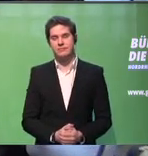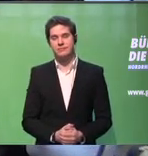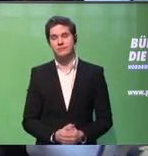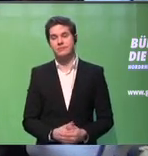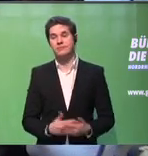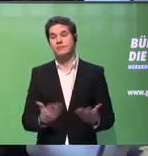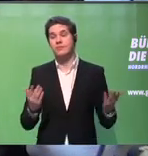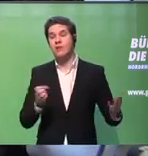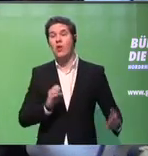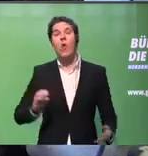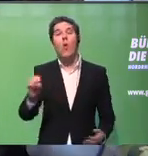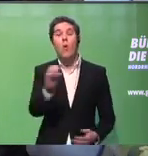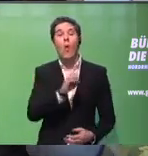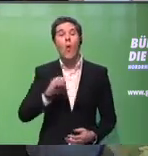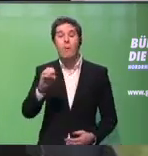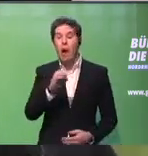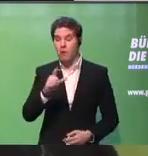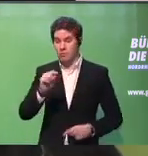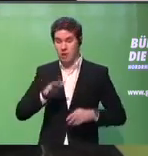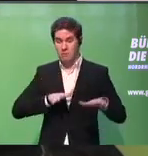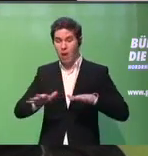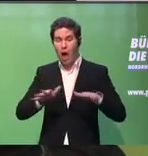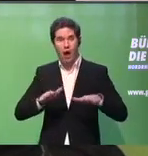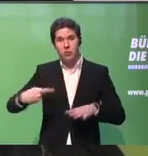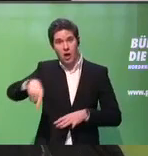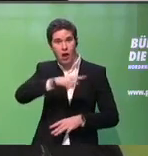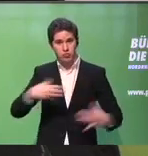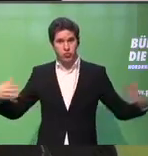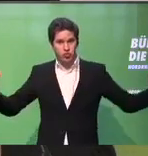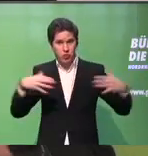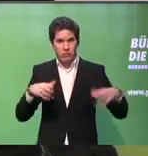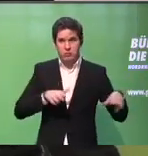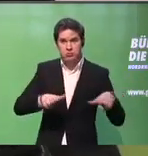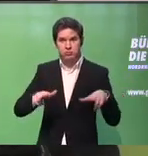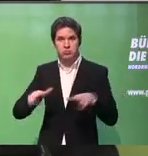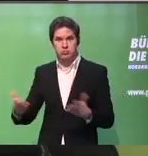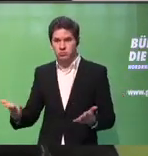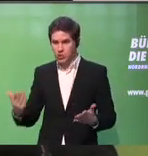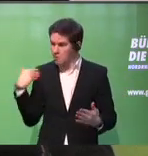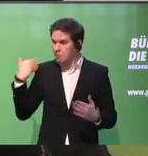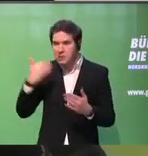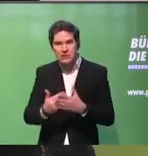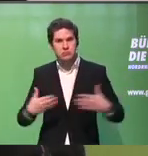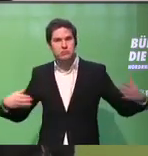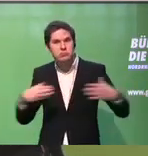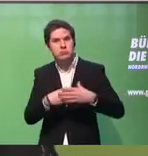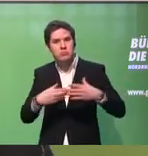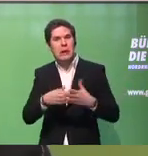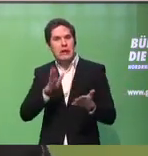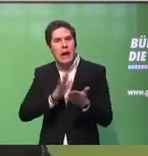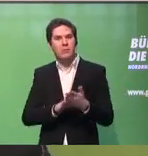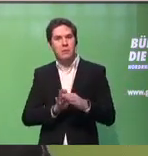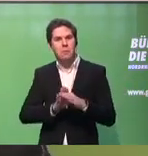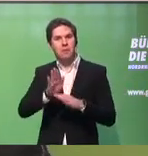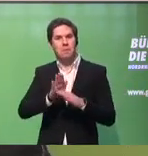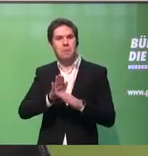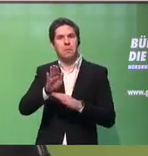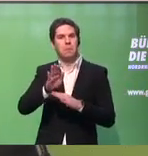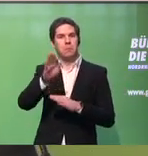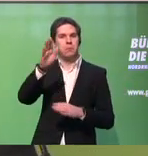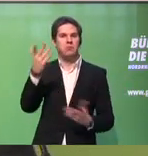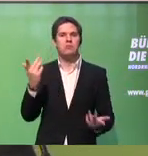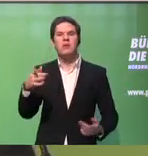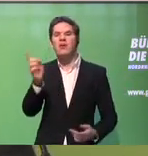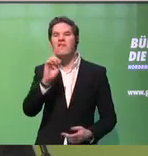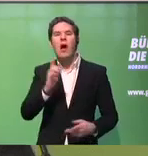Europa ist ein gemeinsamer Markt und der gemeinsame Markt hat uns insgesamt vorangebracht. Aber konservative und liberale